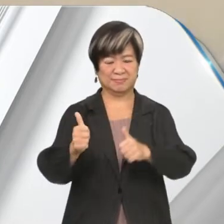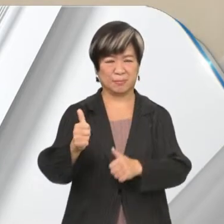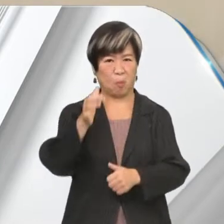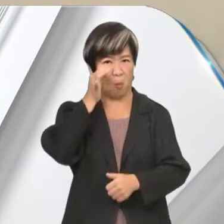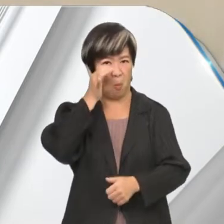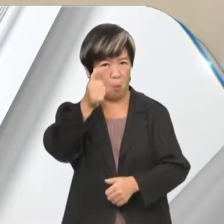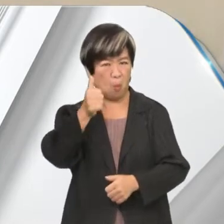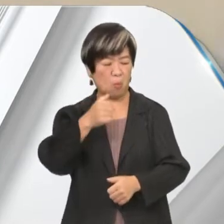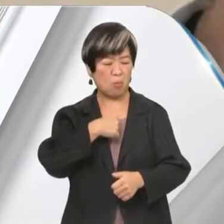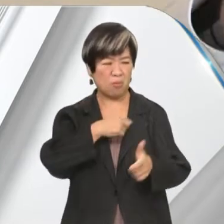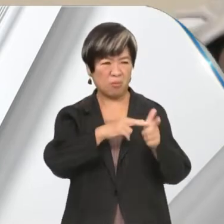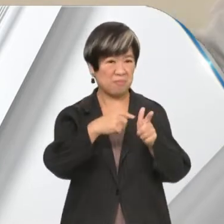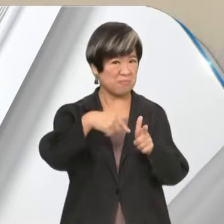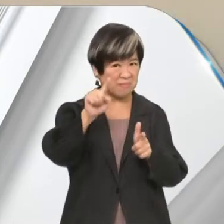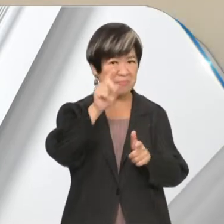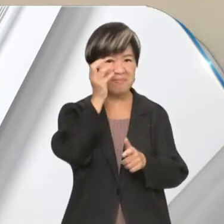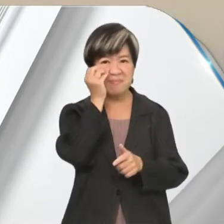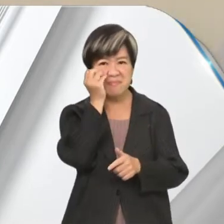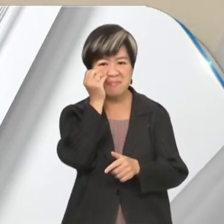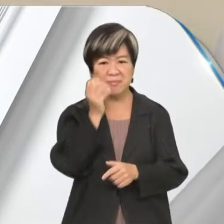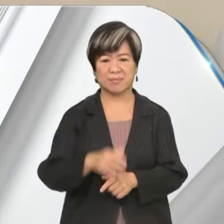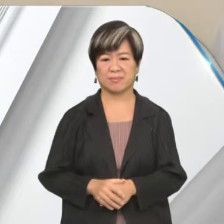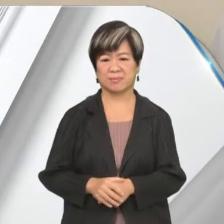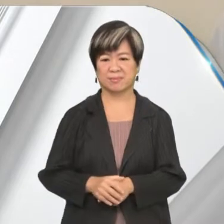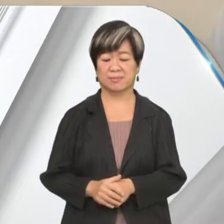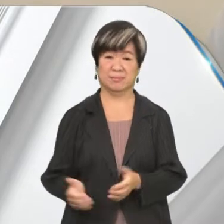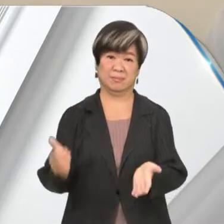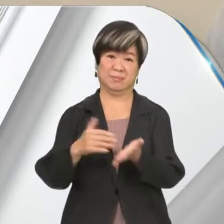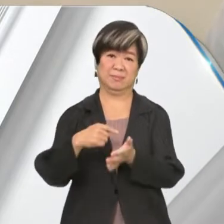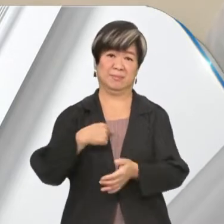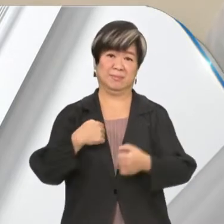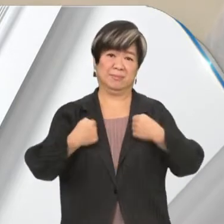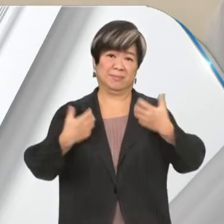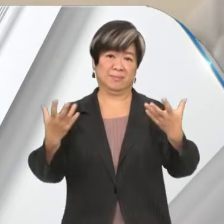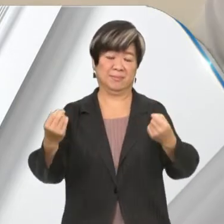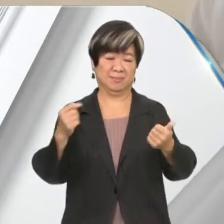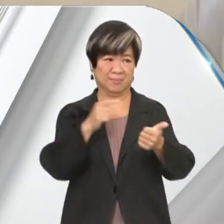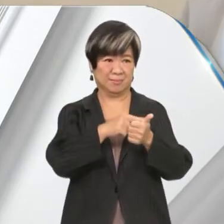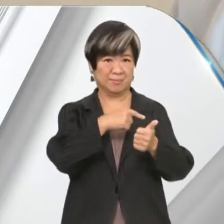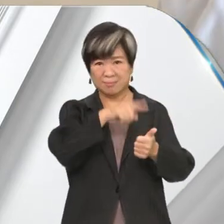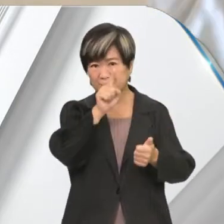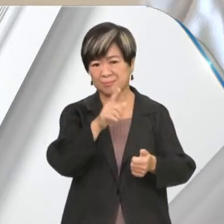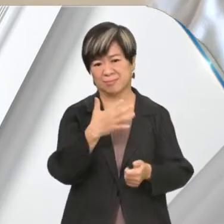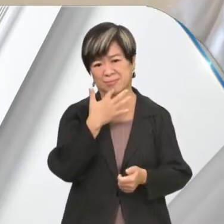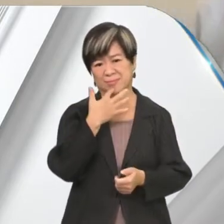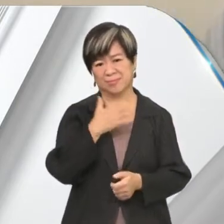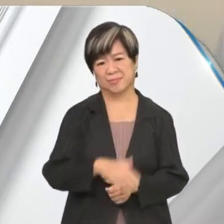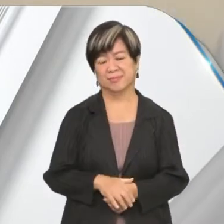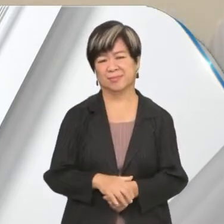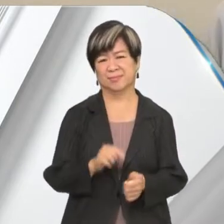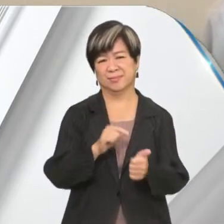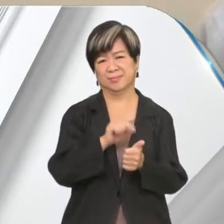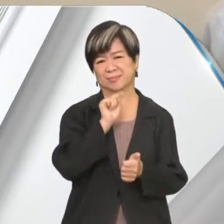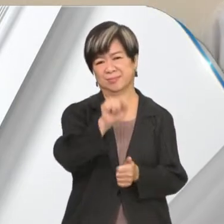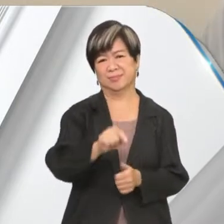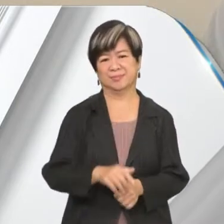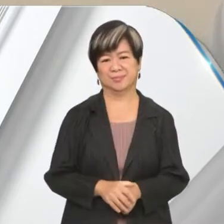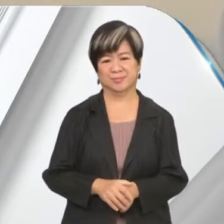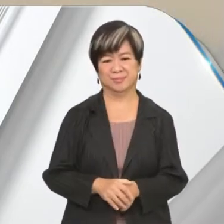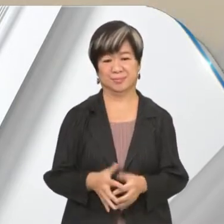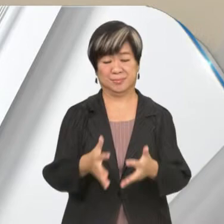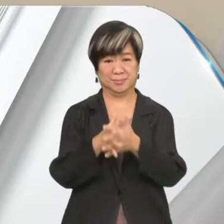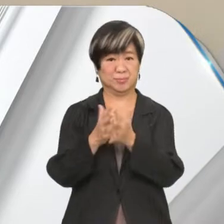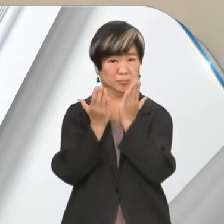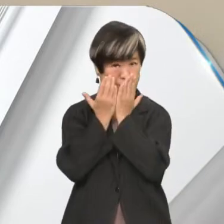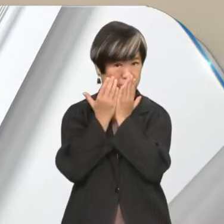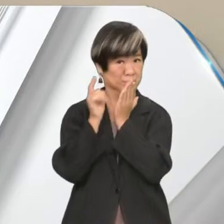啊，乃至计少去看，看看啊，结果吼，乃至甲磨练，结果伊只有去练， 乃练， 伊只有去练，伊去美，伊去美国改变